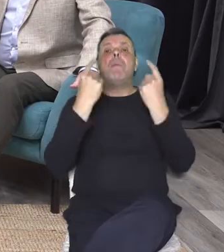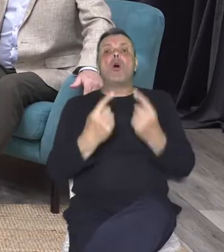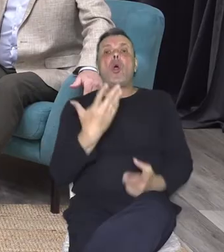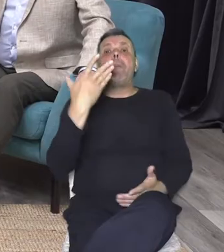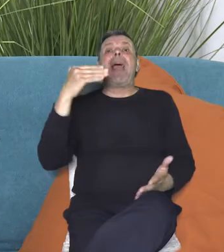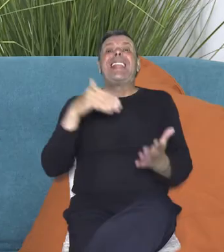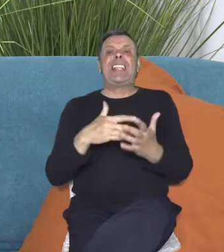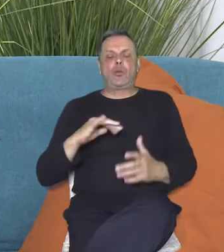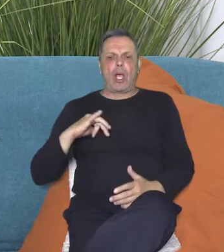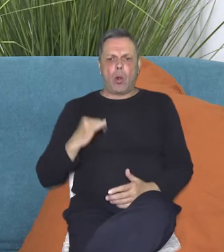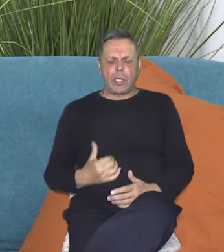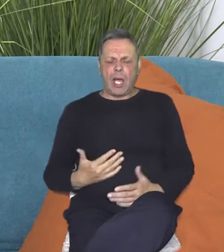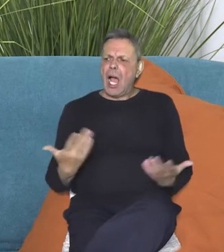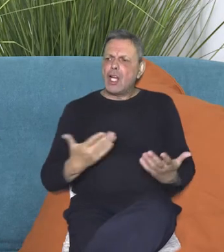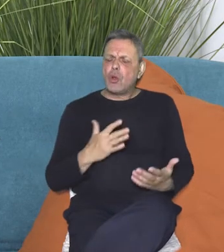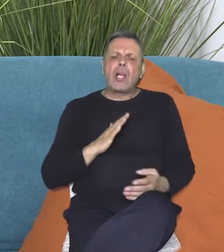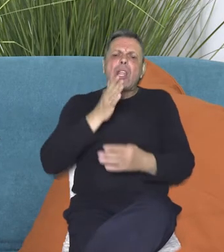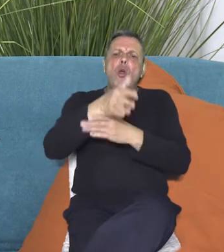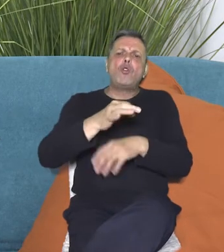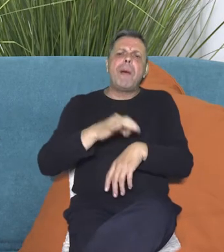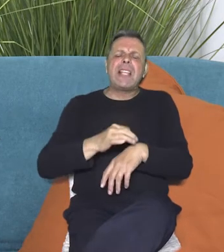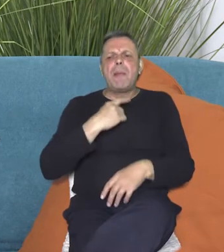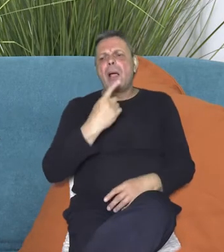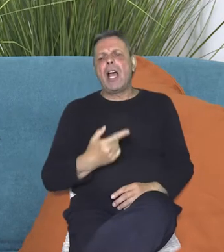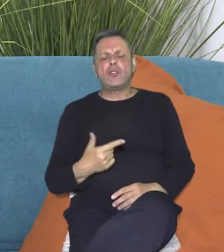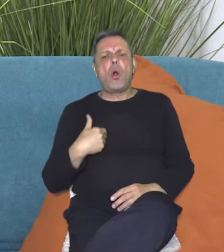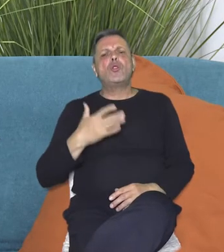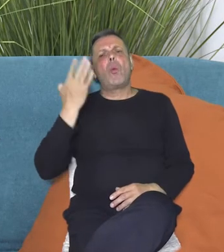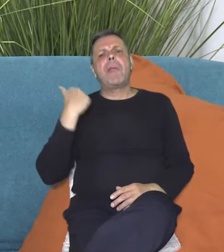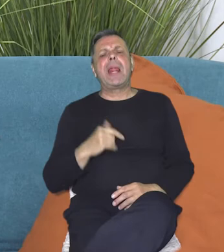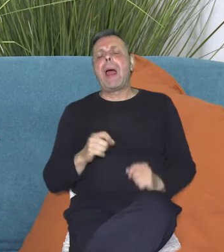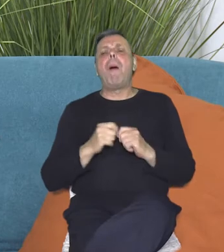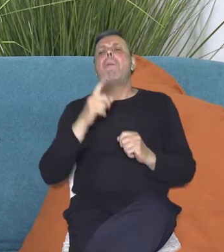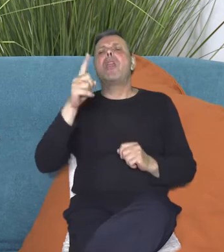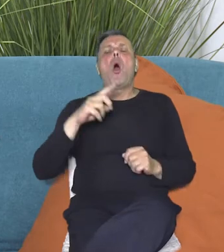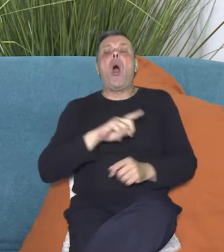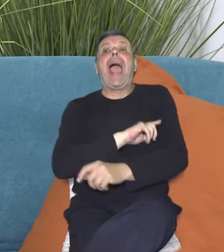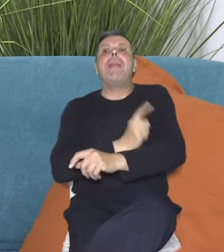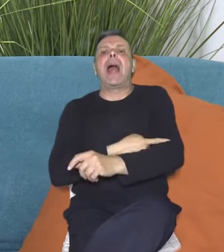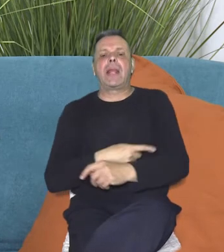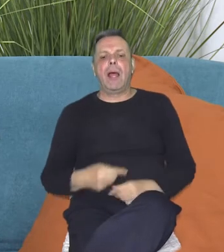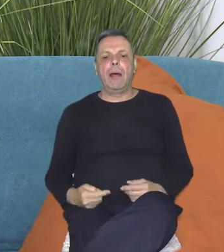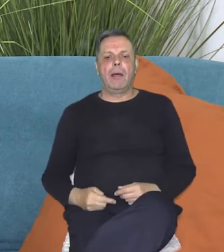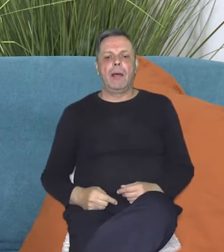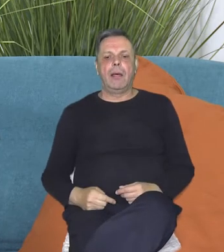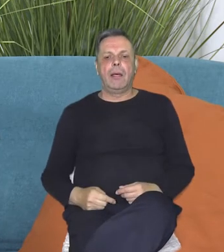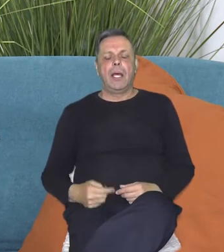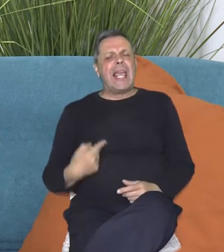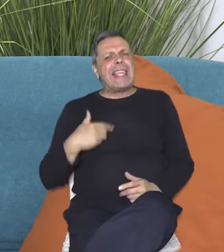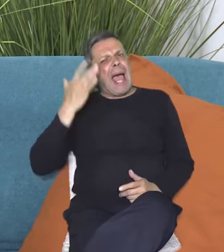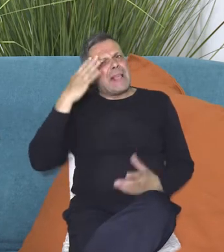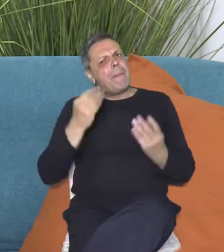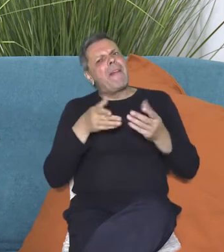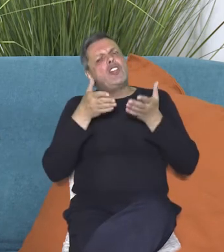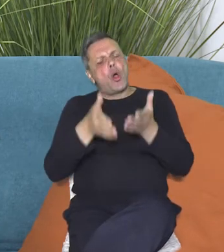Da. A što kada vam dođu pacijenti pa kad, recimo, kažu bili su na bioenergiji? Pa sad u bioenergiji ne